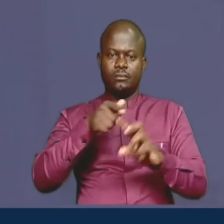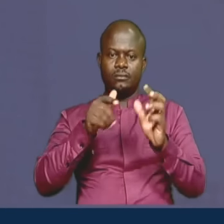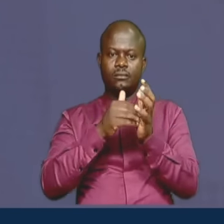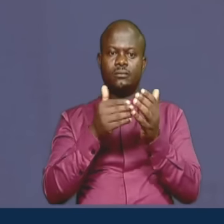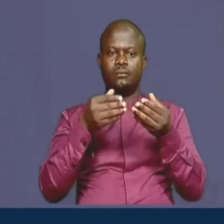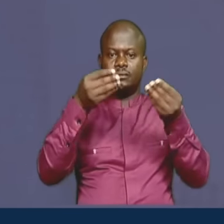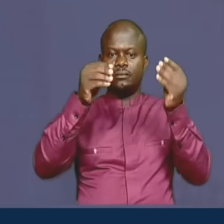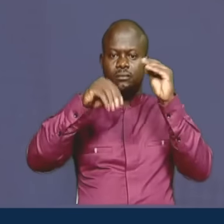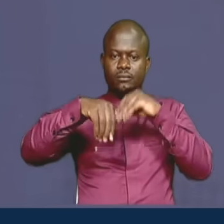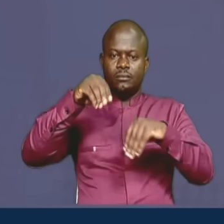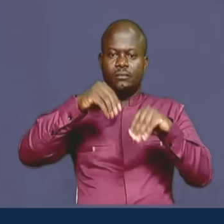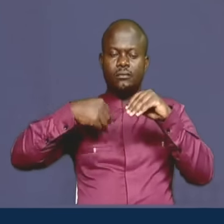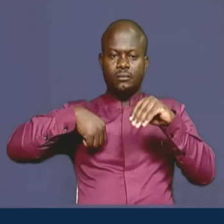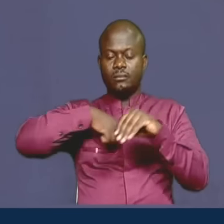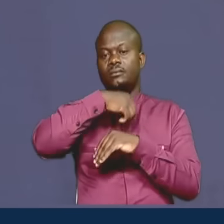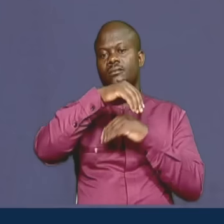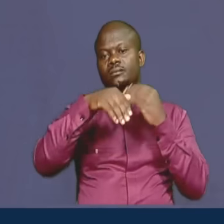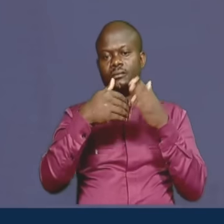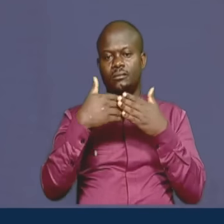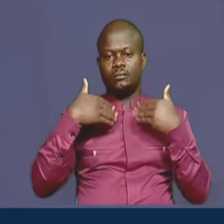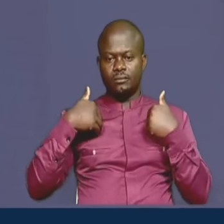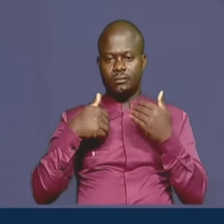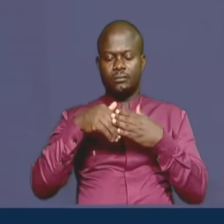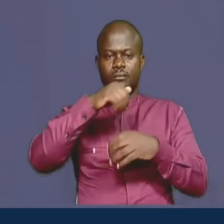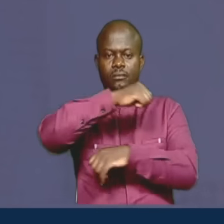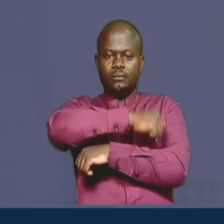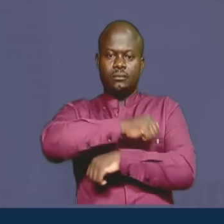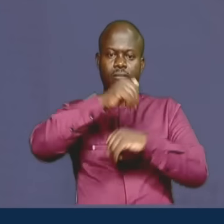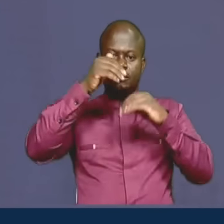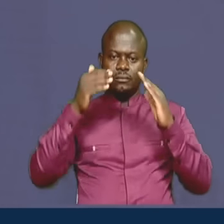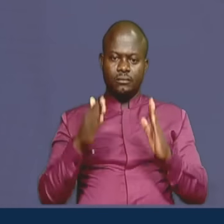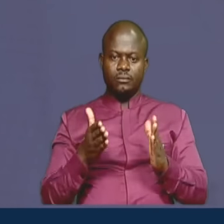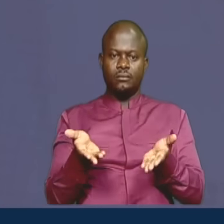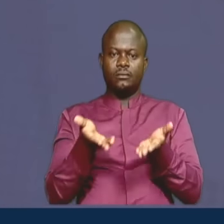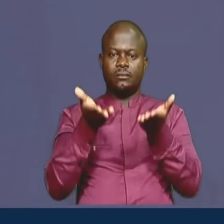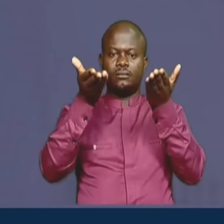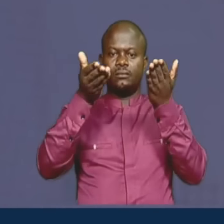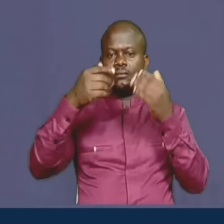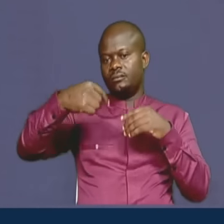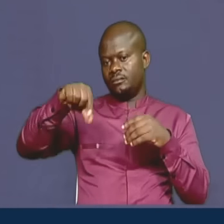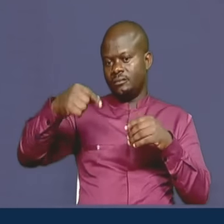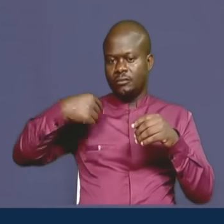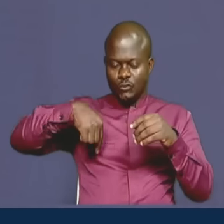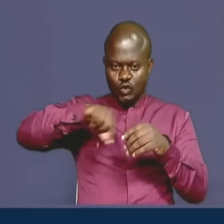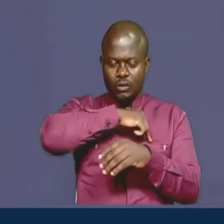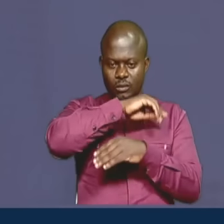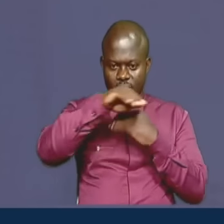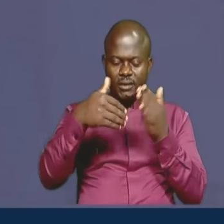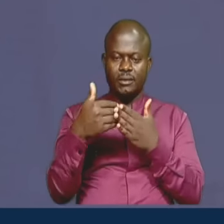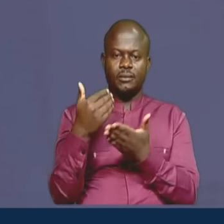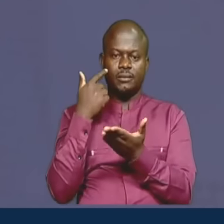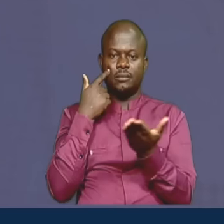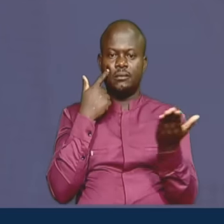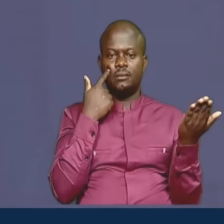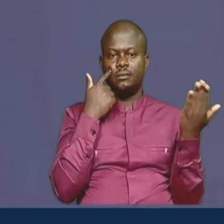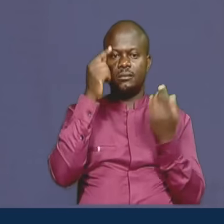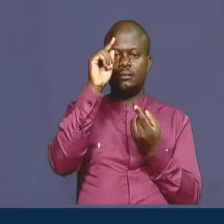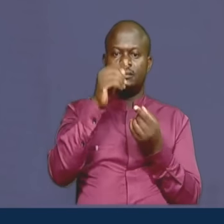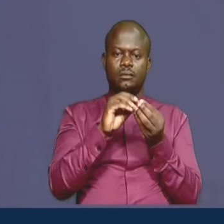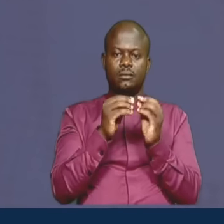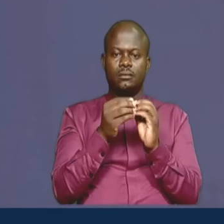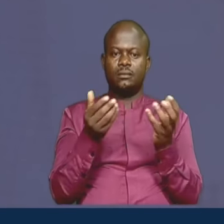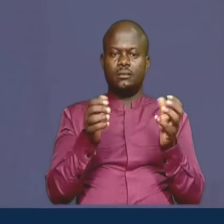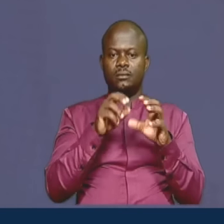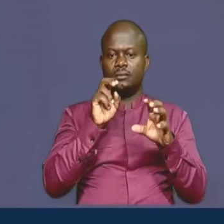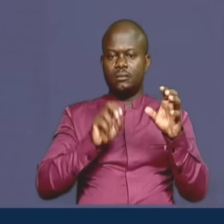yatanze umusaruro ku buzima bw'abanyeshuri izamura ubwitabire ndetse inagabanya umubare w'abana